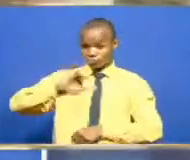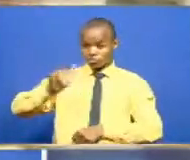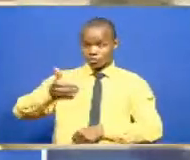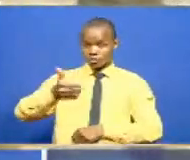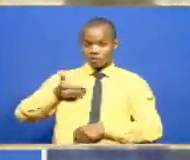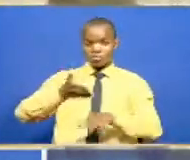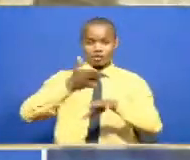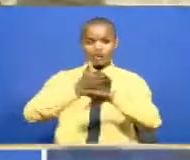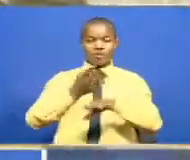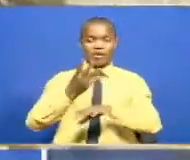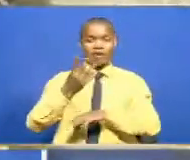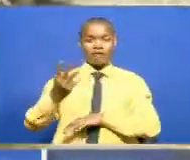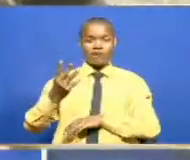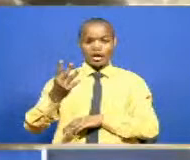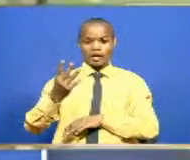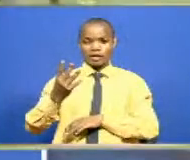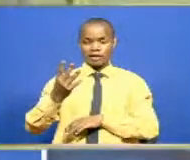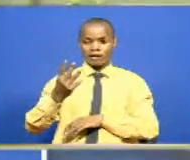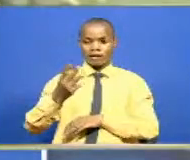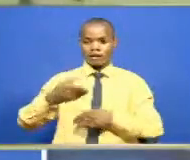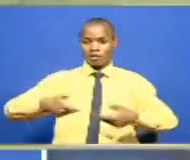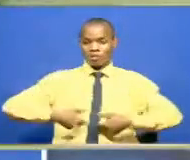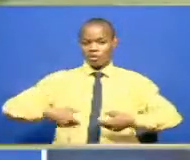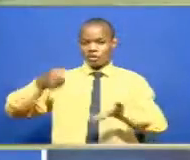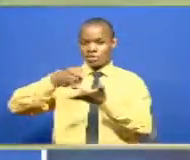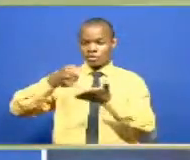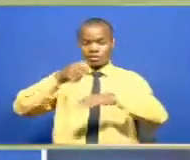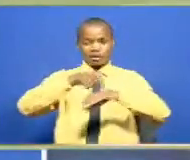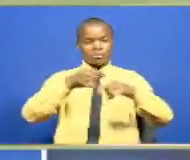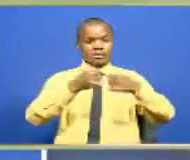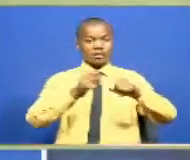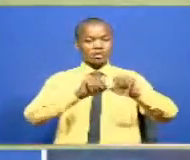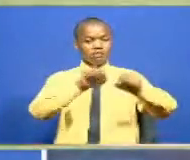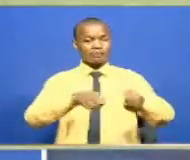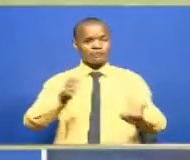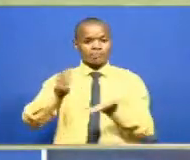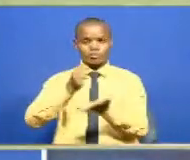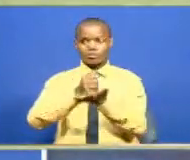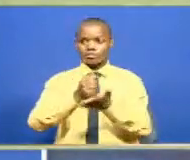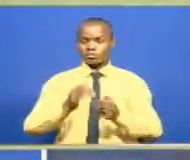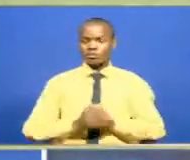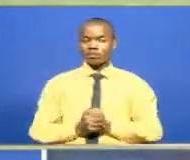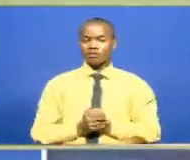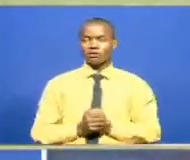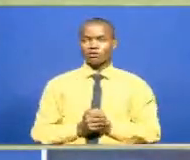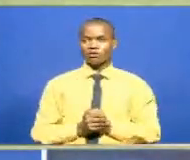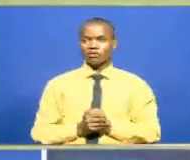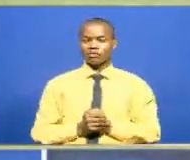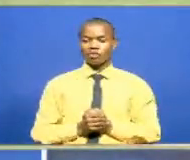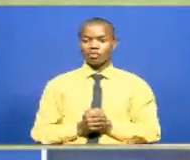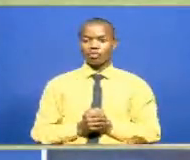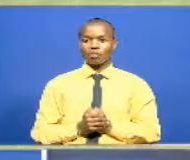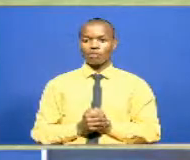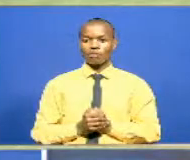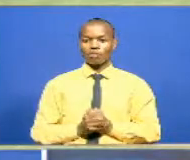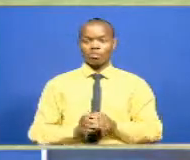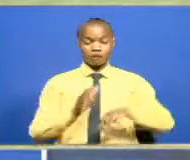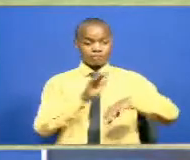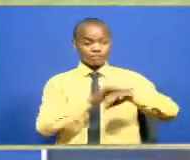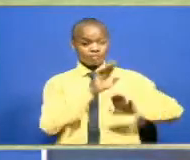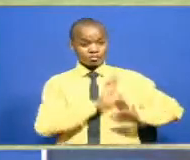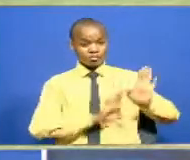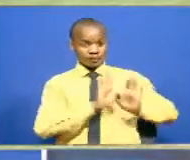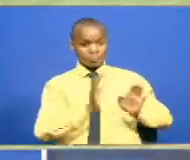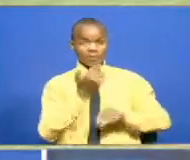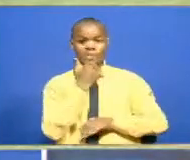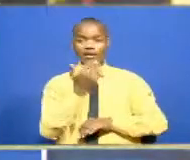400 walijitokeza katika uwanja wa Olentimama wakiwa na matumaini ya kusajiliwa. Ile certificate of good conduct. Wote wawana, wengi